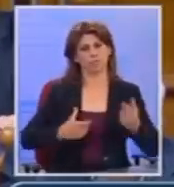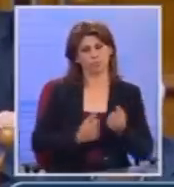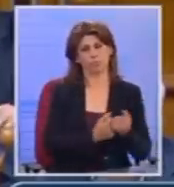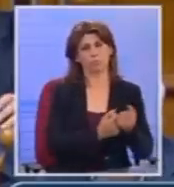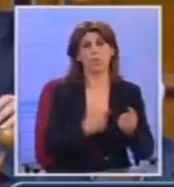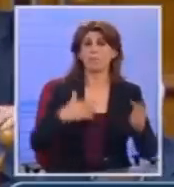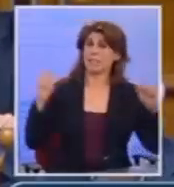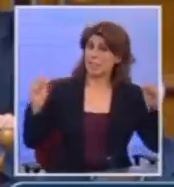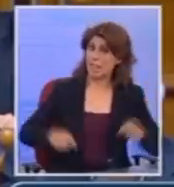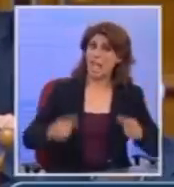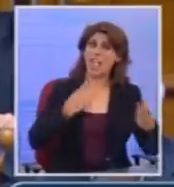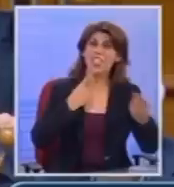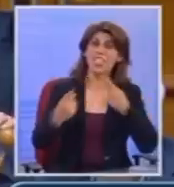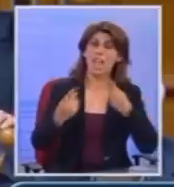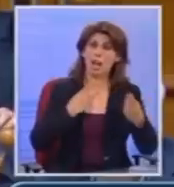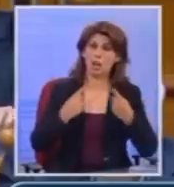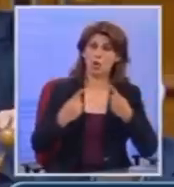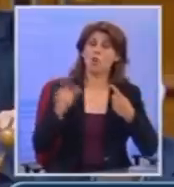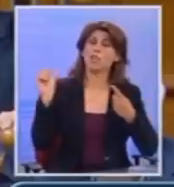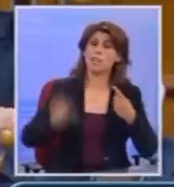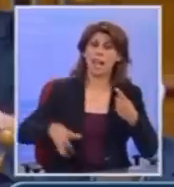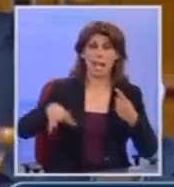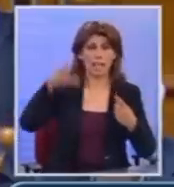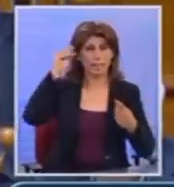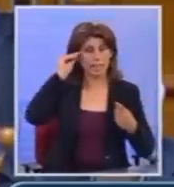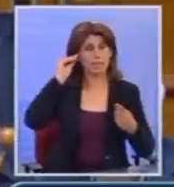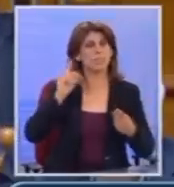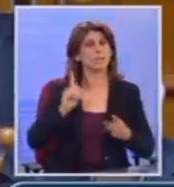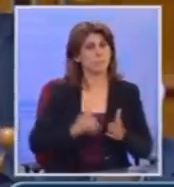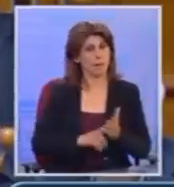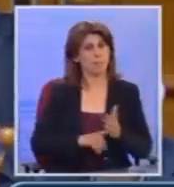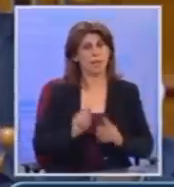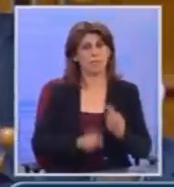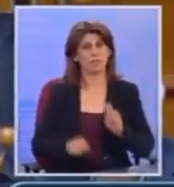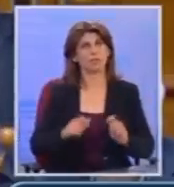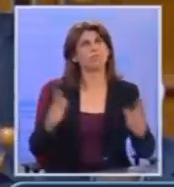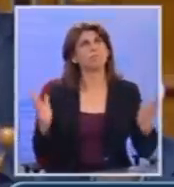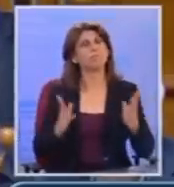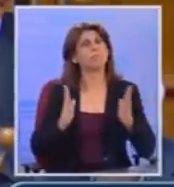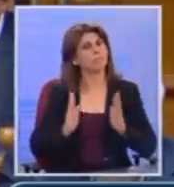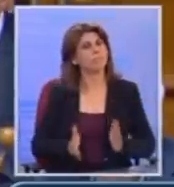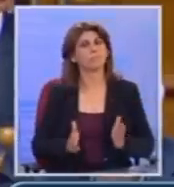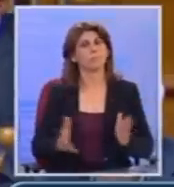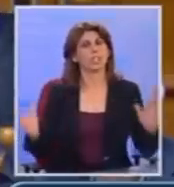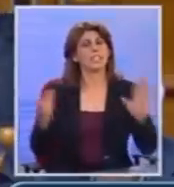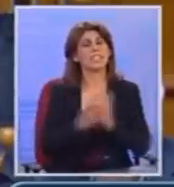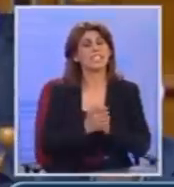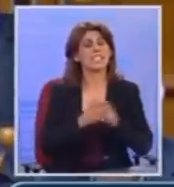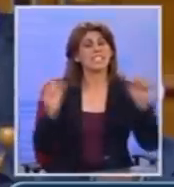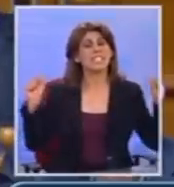Είμαστε υπέρ του διαλόγου και υπέρ της αντίληψης ότι πρέπει να δημιουργηθεί μια όσο το δυνατόν ευρύτερη συνένεση σε